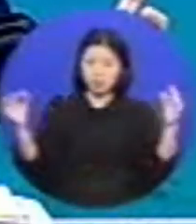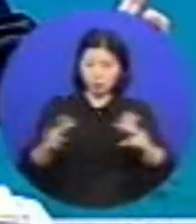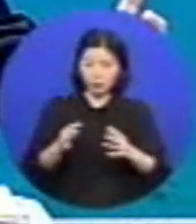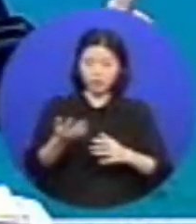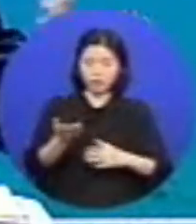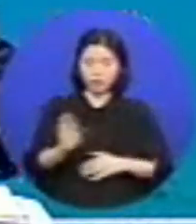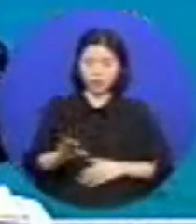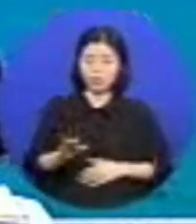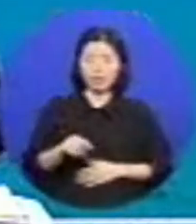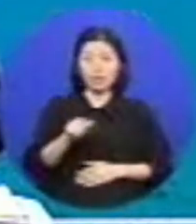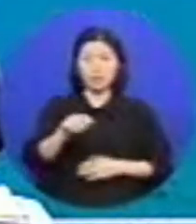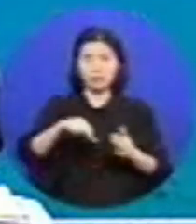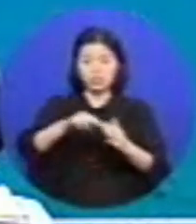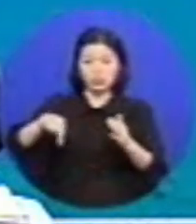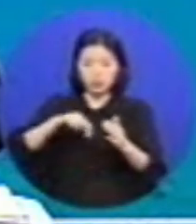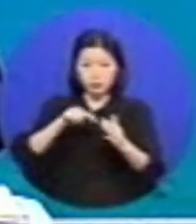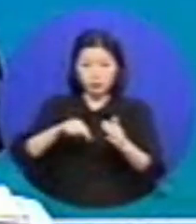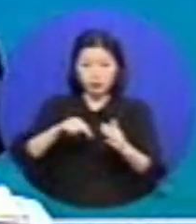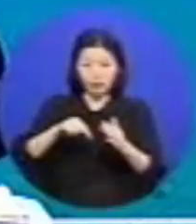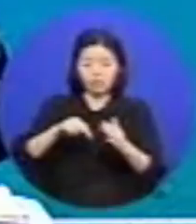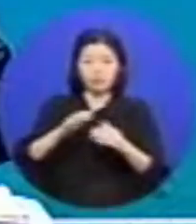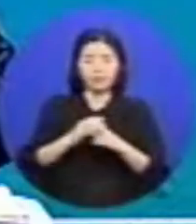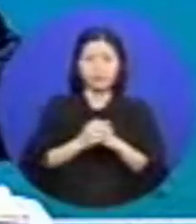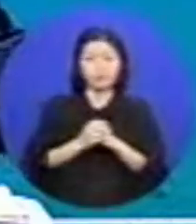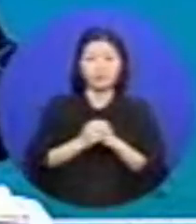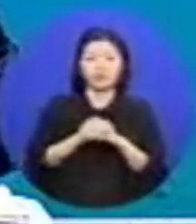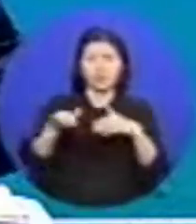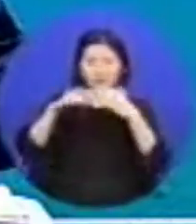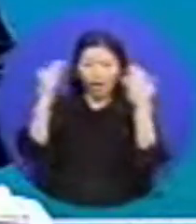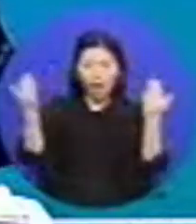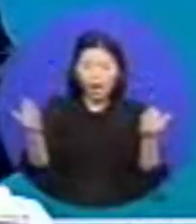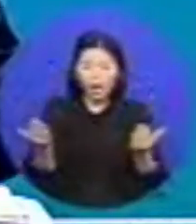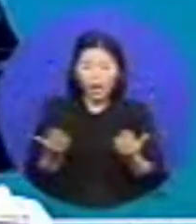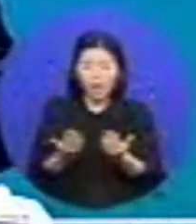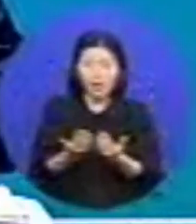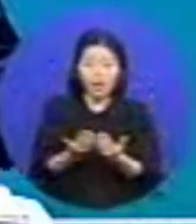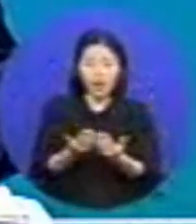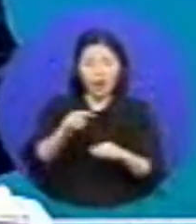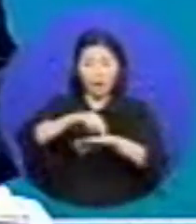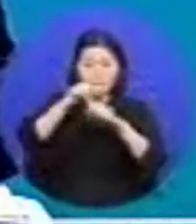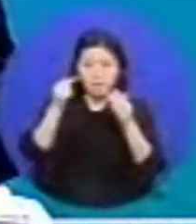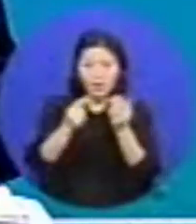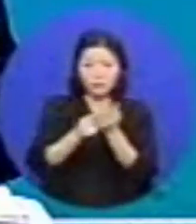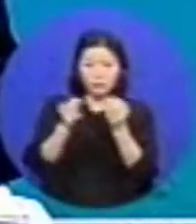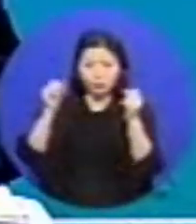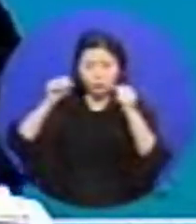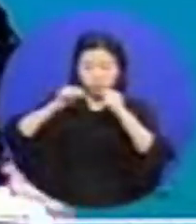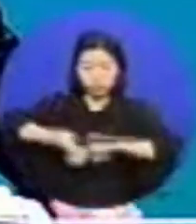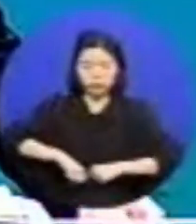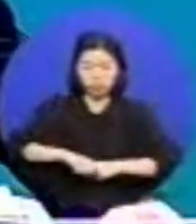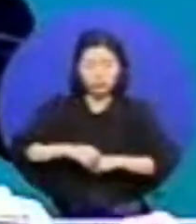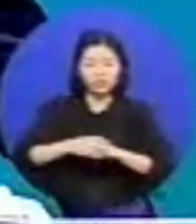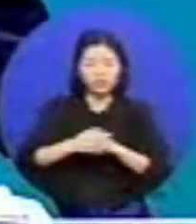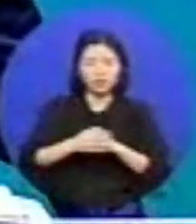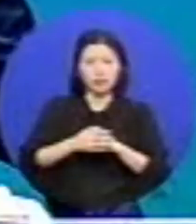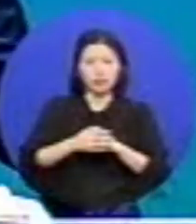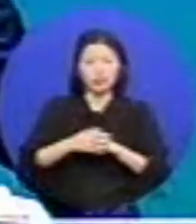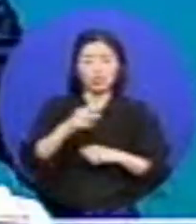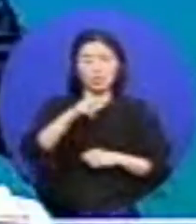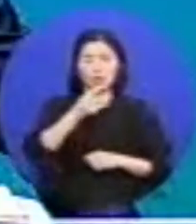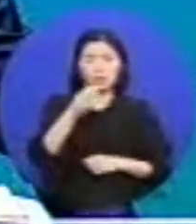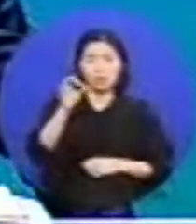그런데 그들 속에 다 마음이 다 무너져 있어요. 도은미